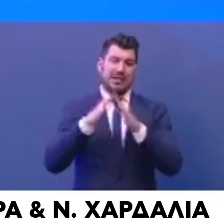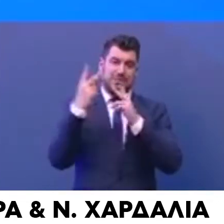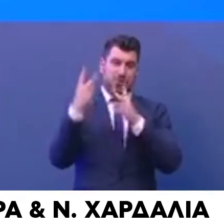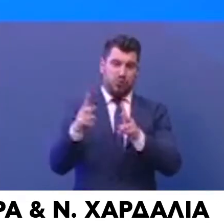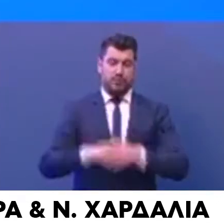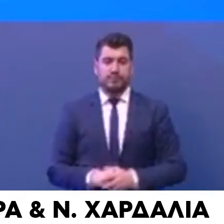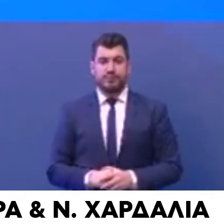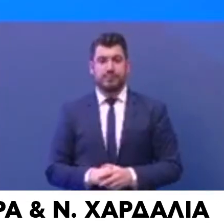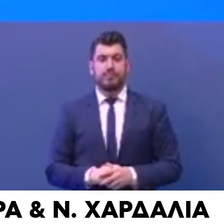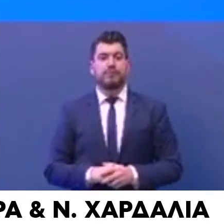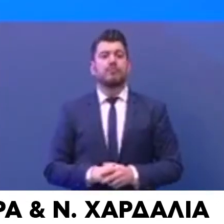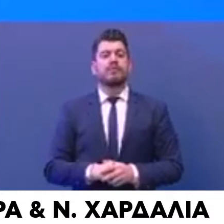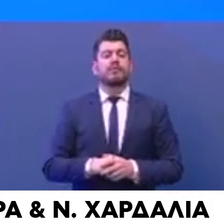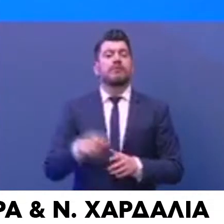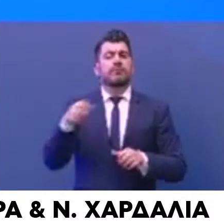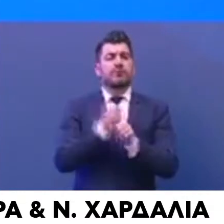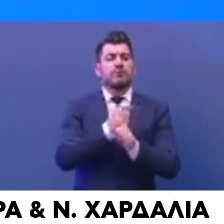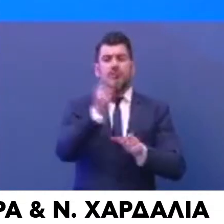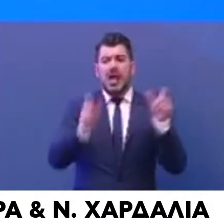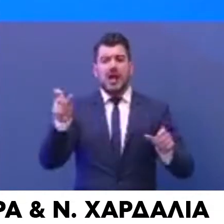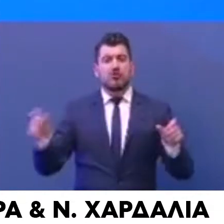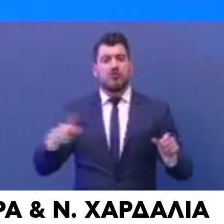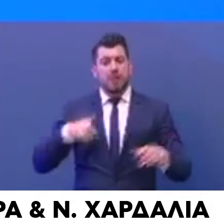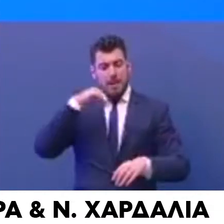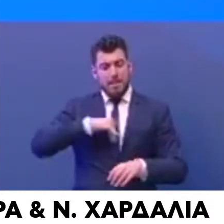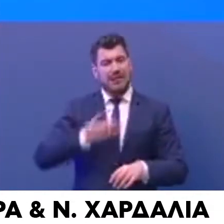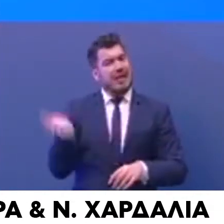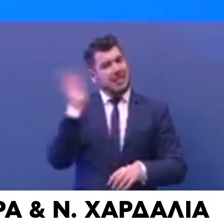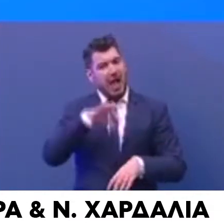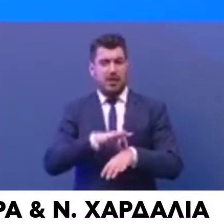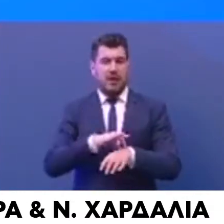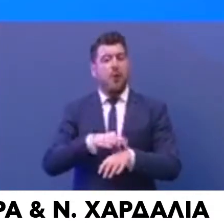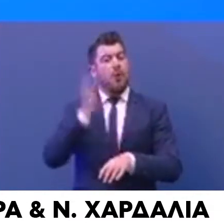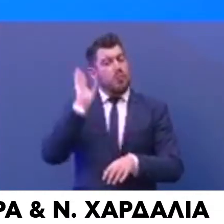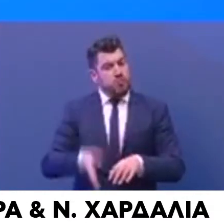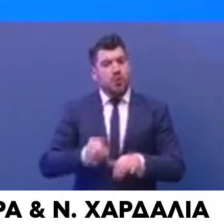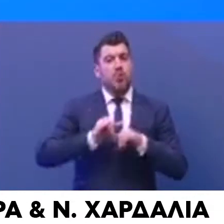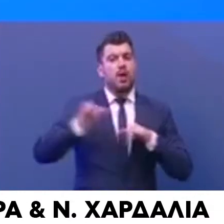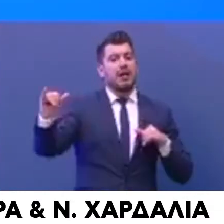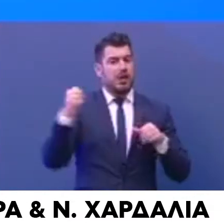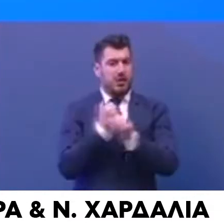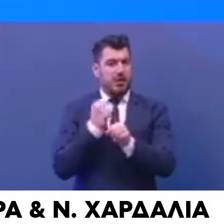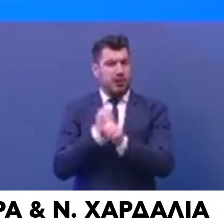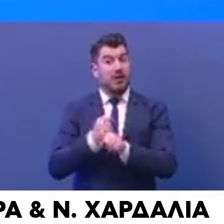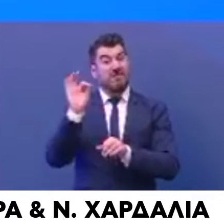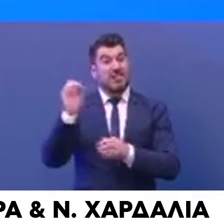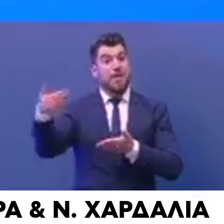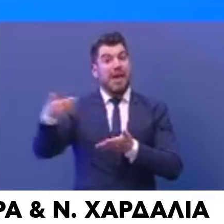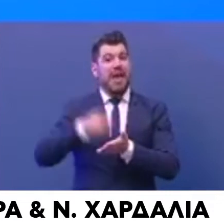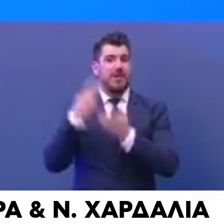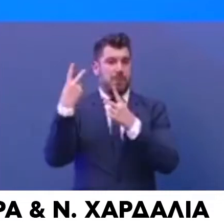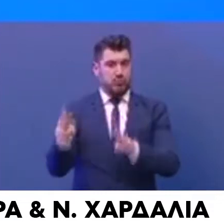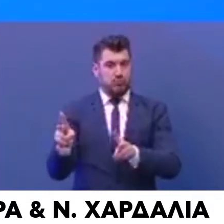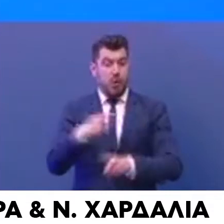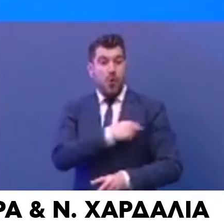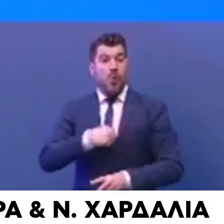των εργαζομένων που ανήκουν σε ευπαθείς ομάδες να εργάζονται με το σύστημα της εξαποστάσεως εργασίας κατόπιν αιτήματός τους. Ο